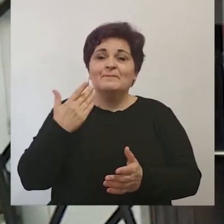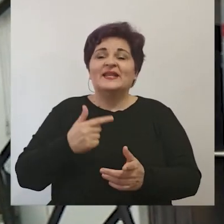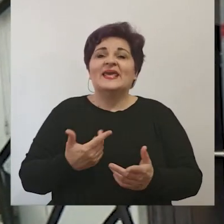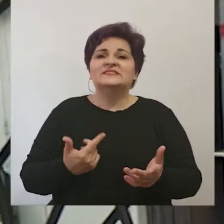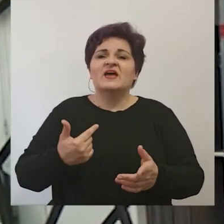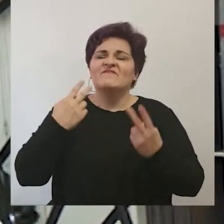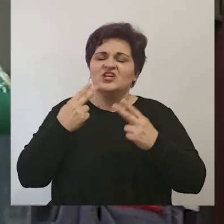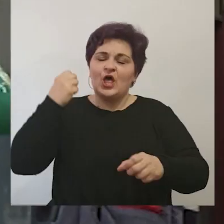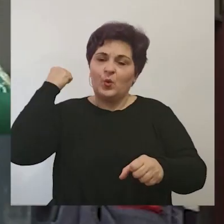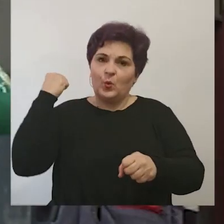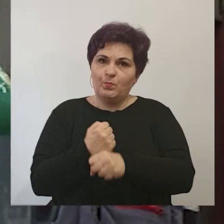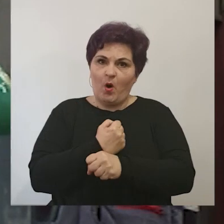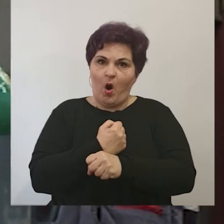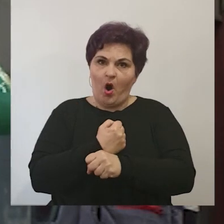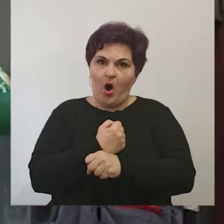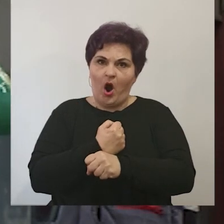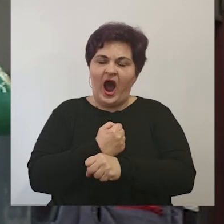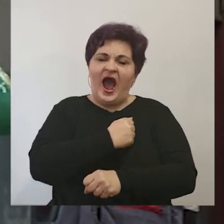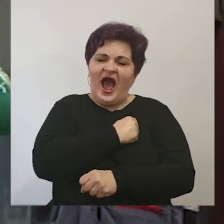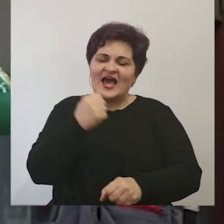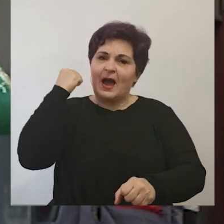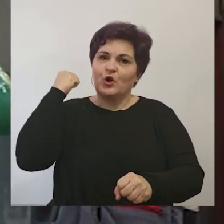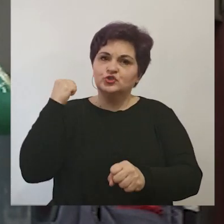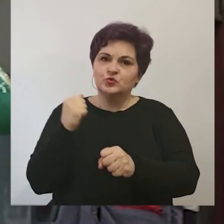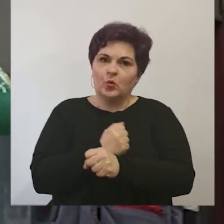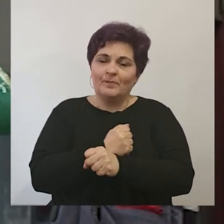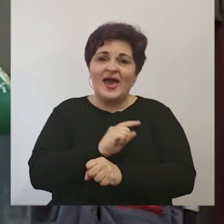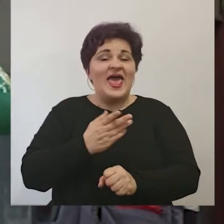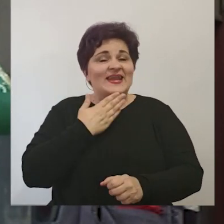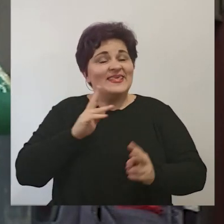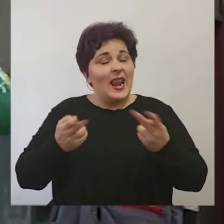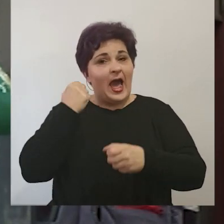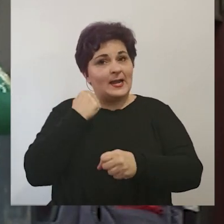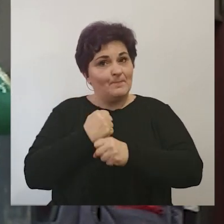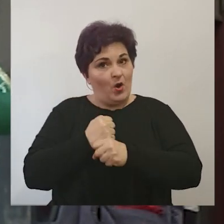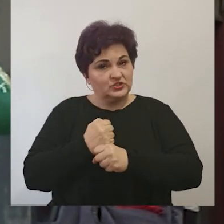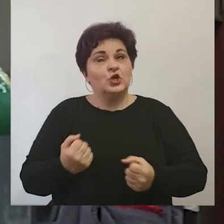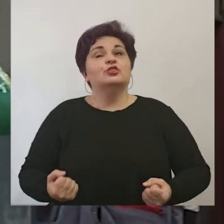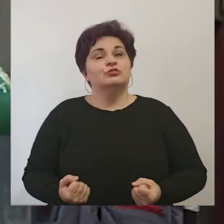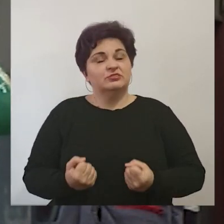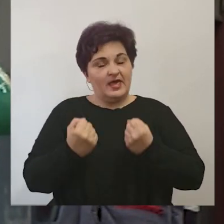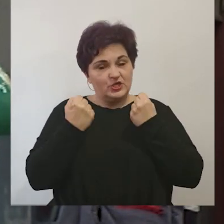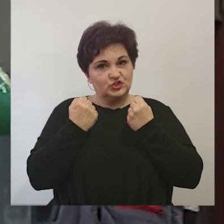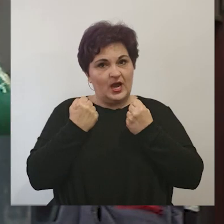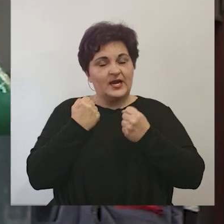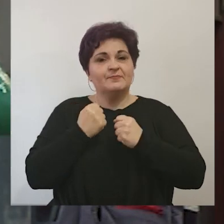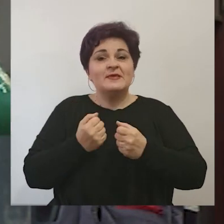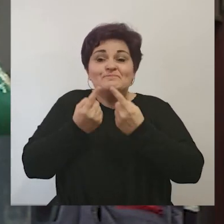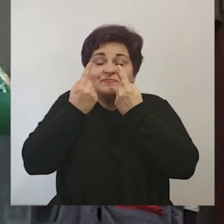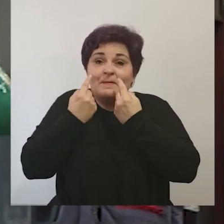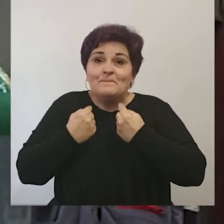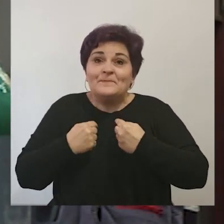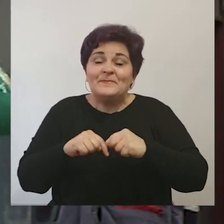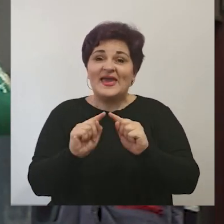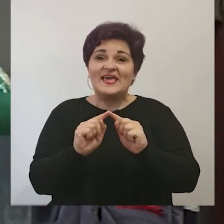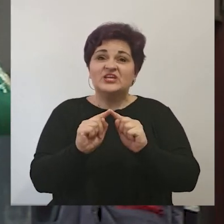Prije svega važna upornost. Znači, hrabrost, upornost, nije lak posao, težak je posao,